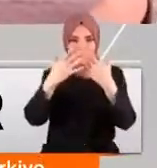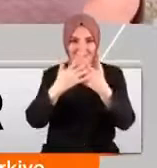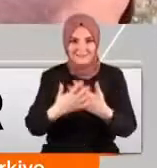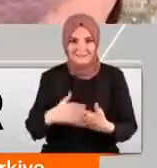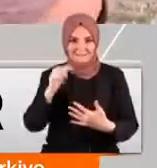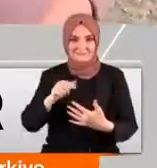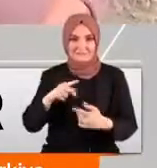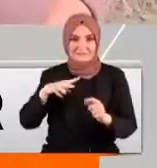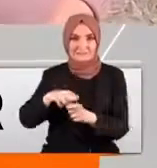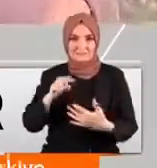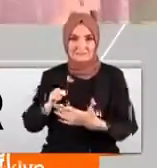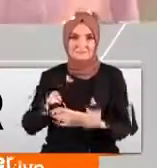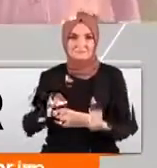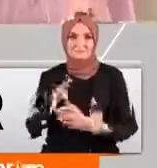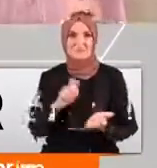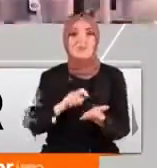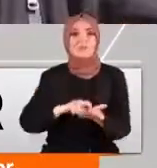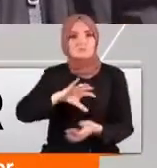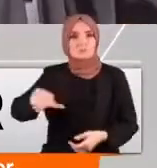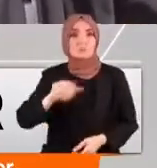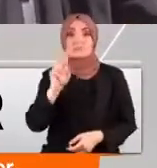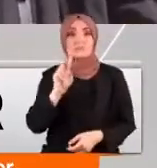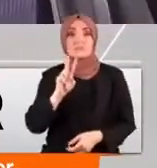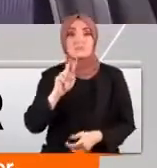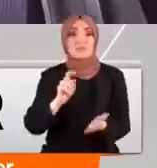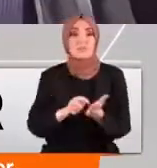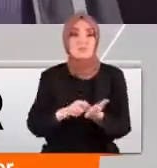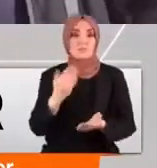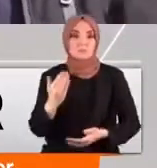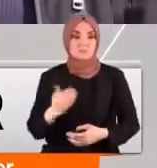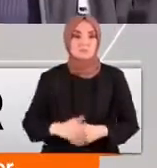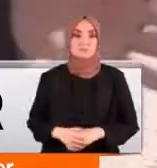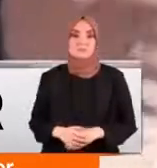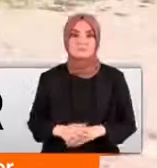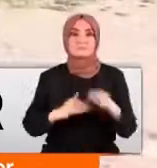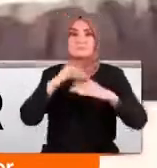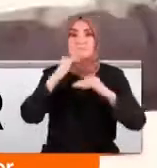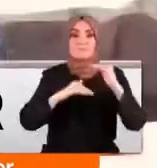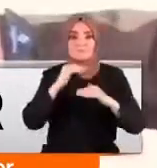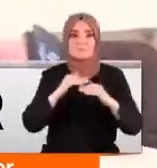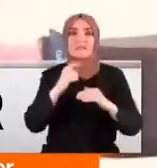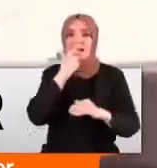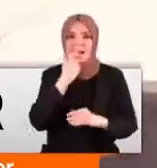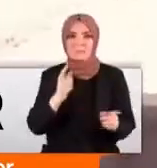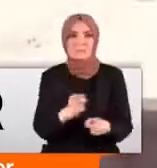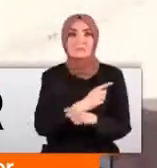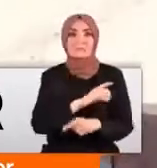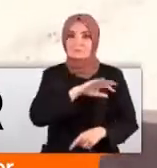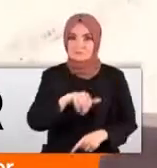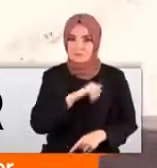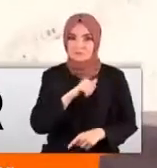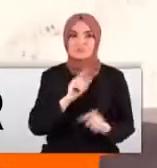Kaç tane? 20 taneydi. İnşaat alanından 1,5 ton demir duvar yapı malzemesi çalındı. 2-3 gün önce. Büyük çelik tenceremi çaldılar